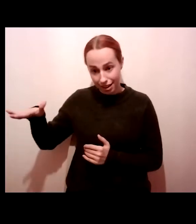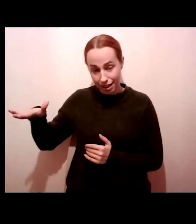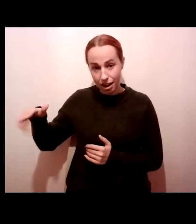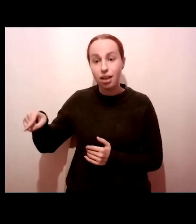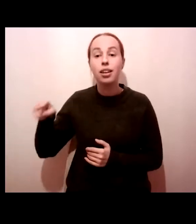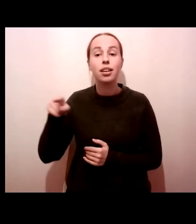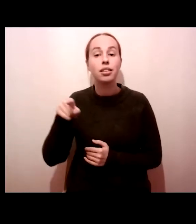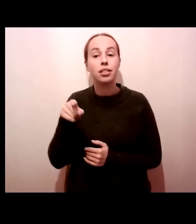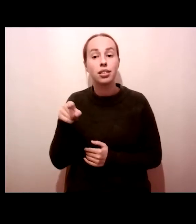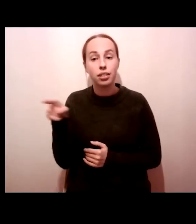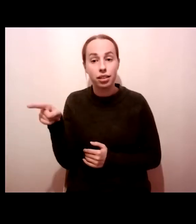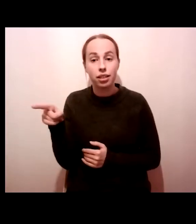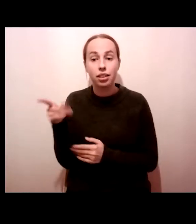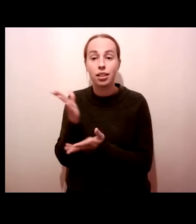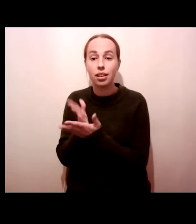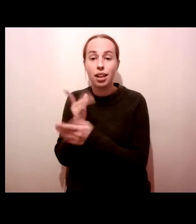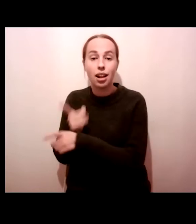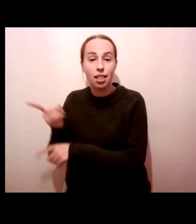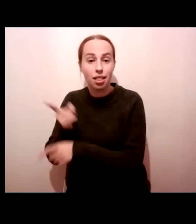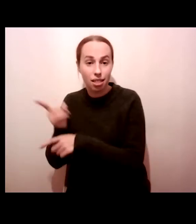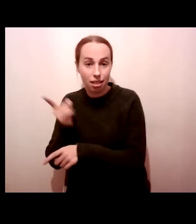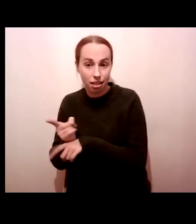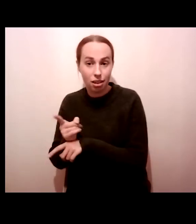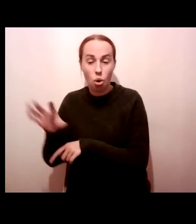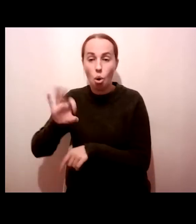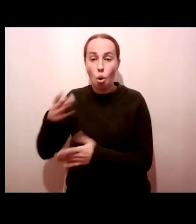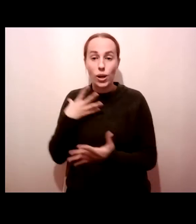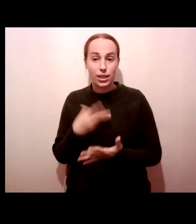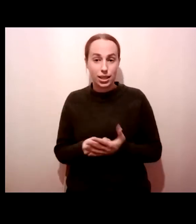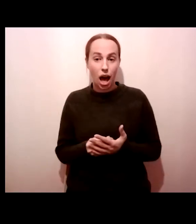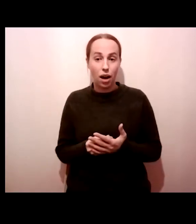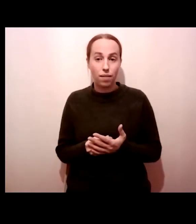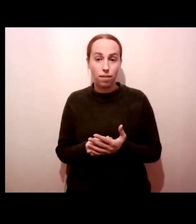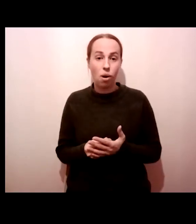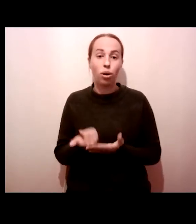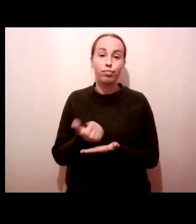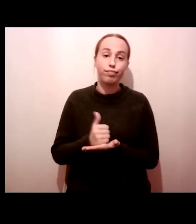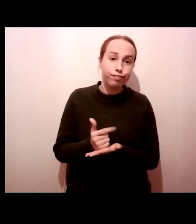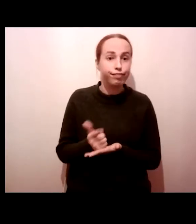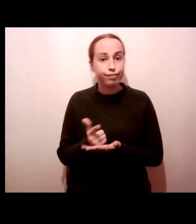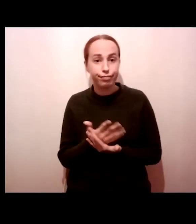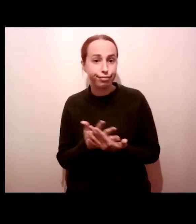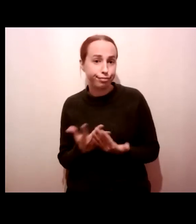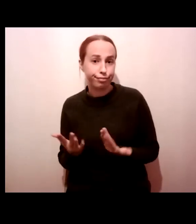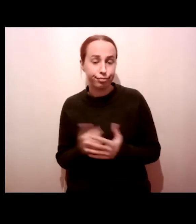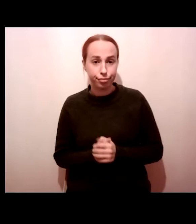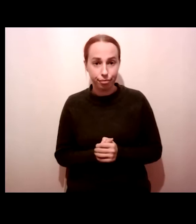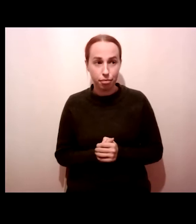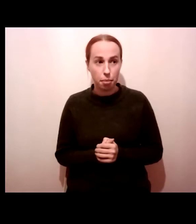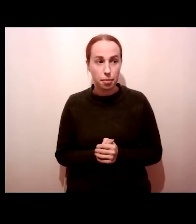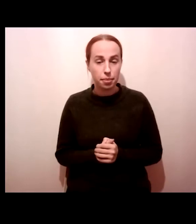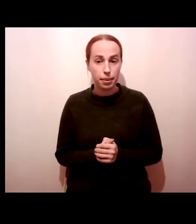su patyčiomis dėl savo seksualinės orientacijos, bet tai